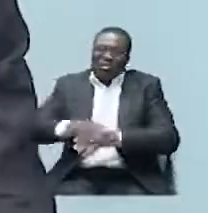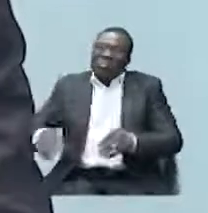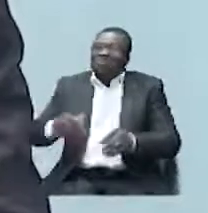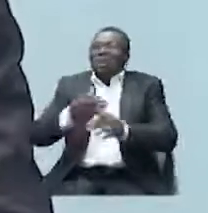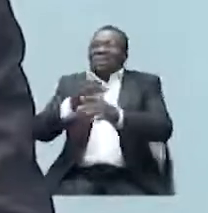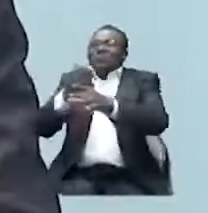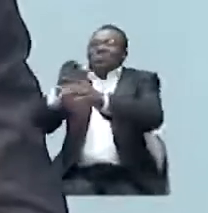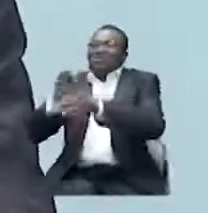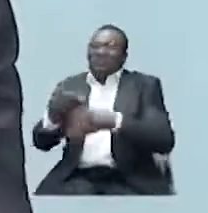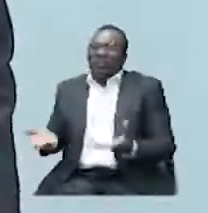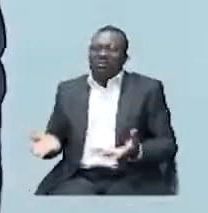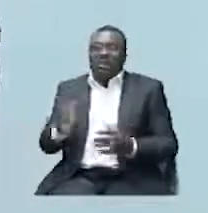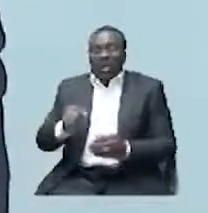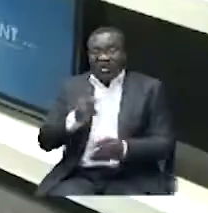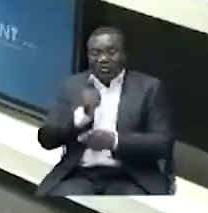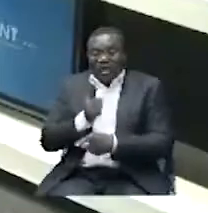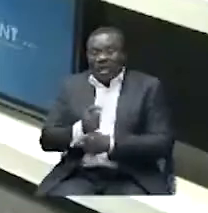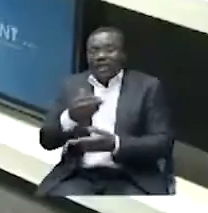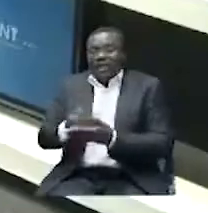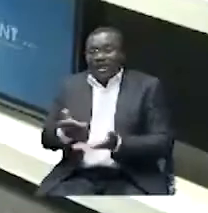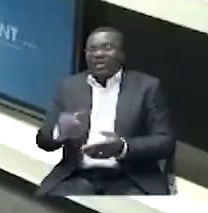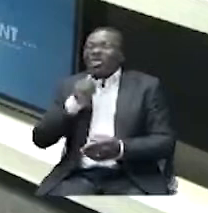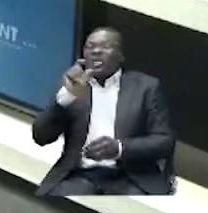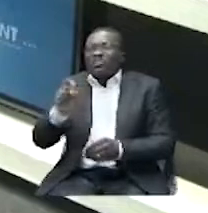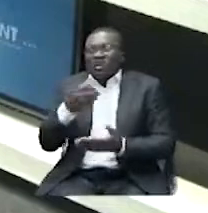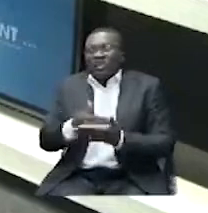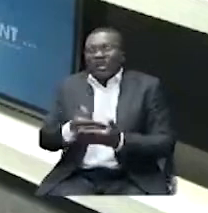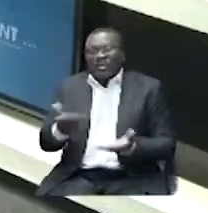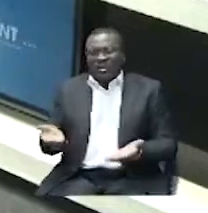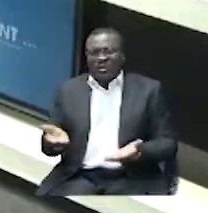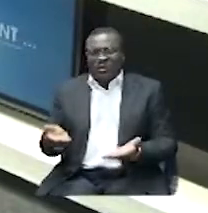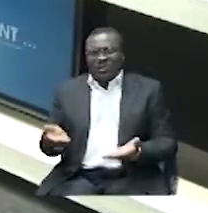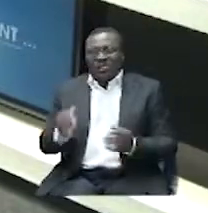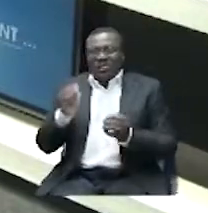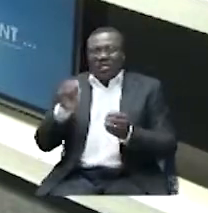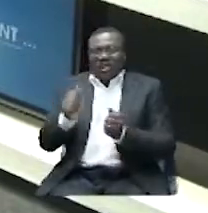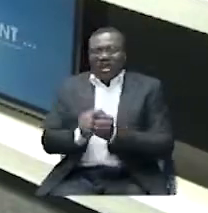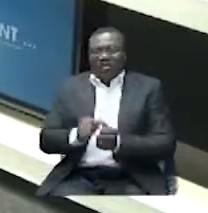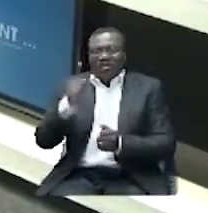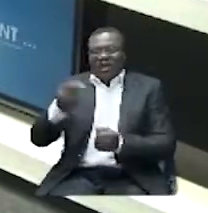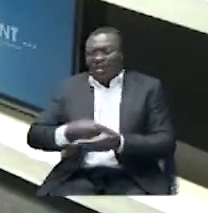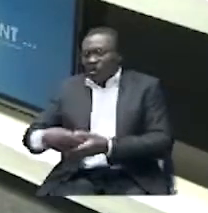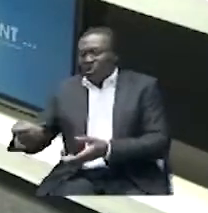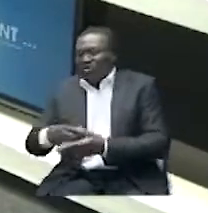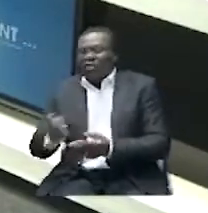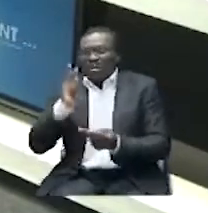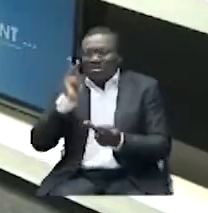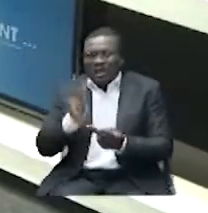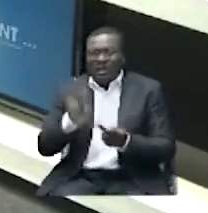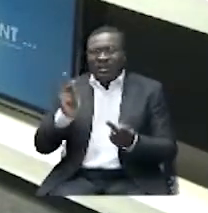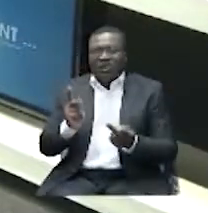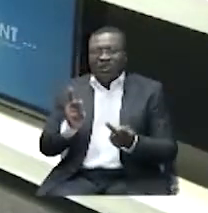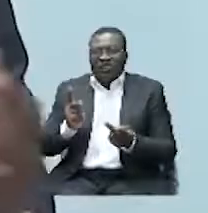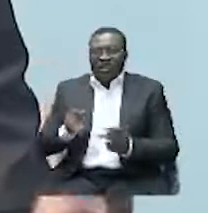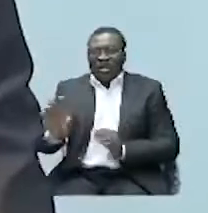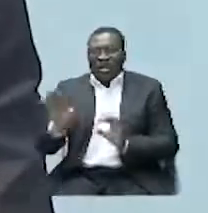et dans le populisme. Il faut consacrer, on a besoin d'argent, on a besoin de moyens, avec un investissement pertinent.